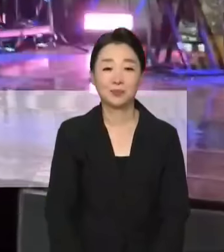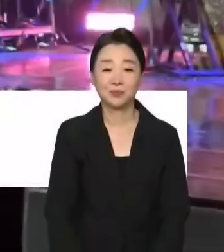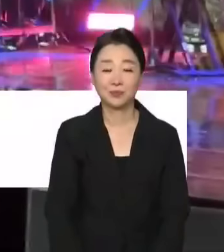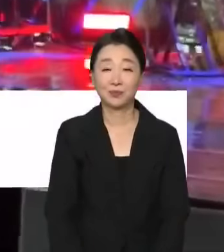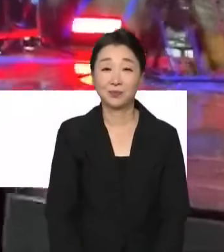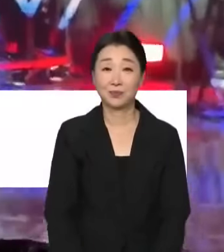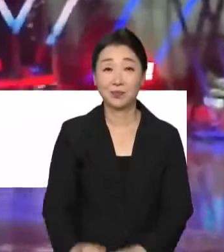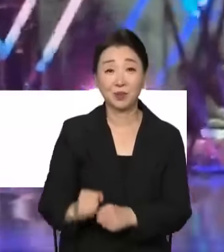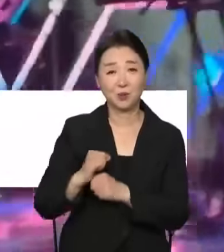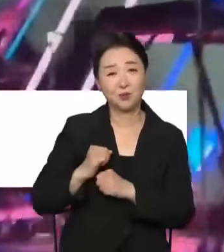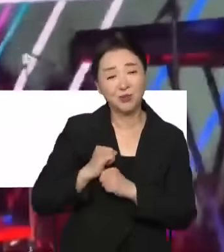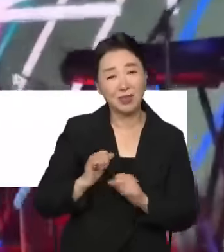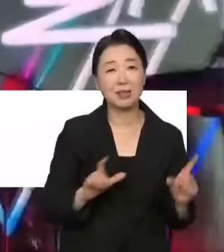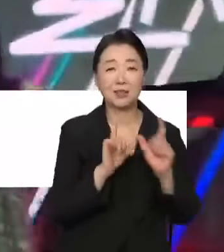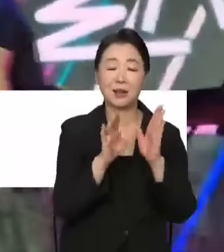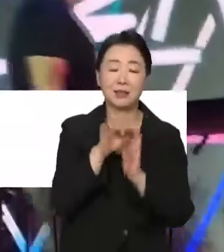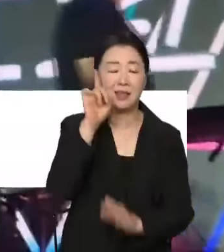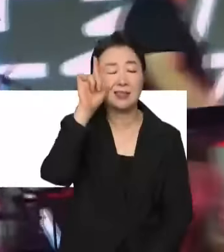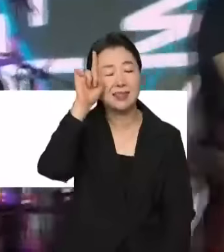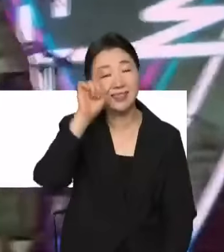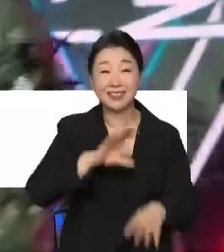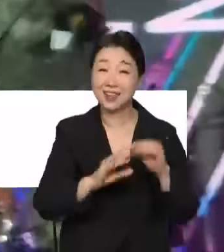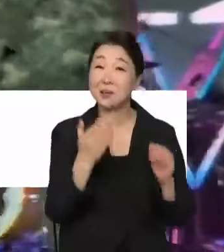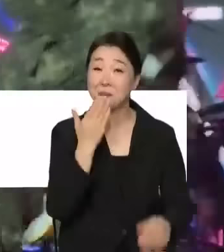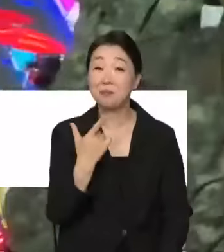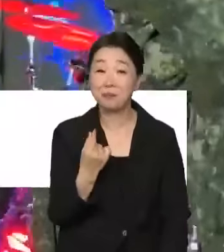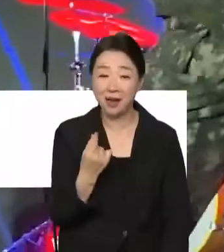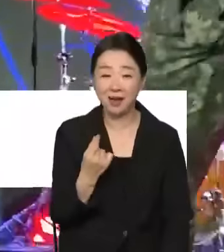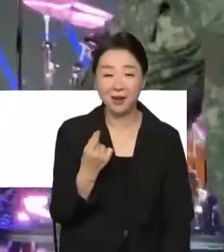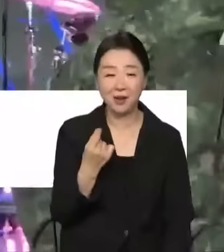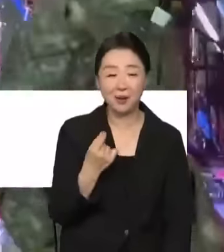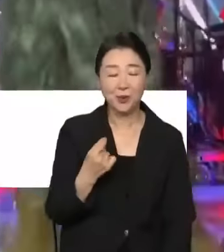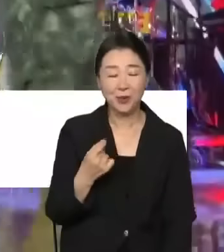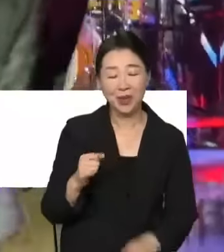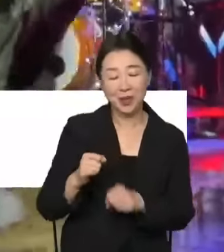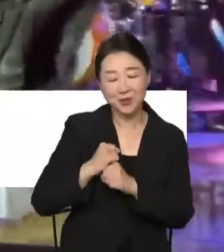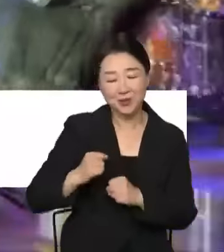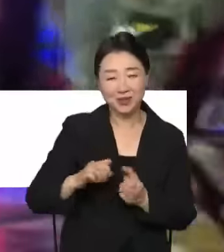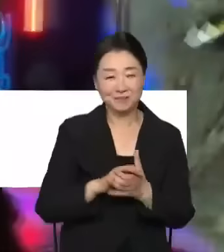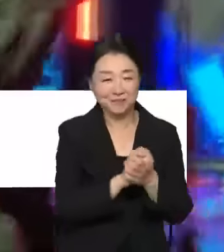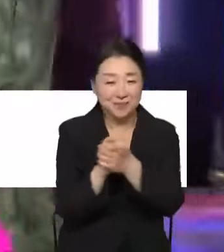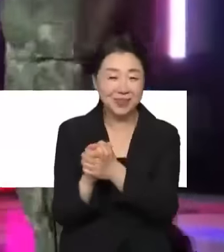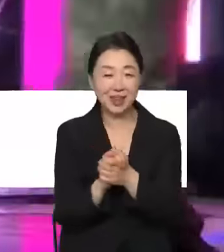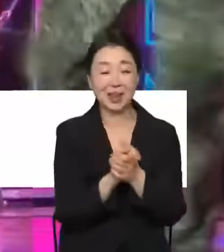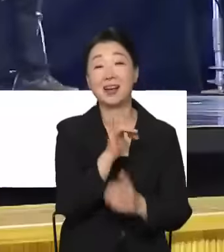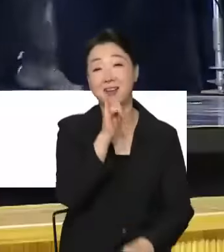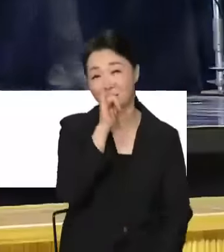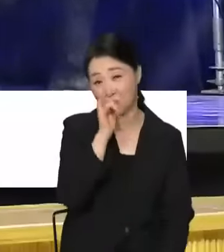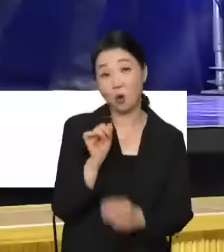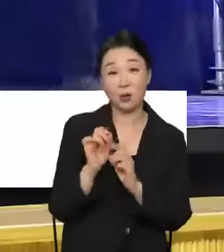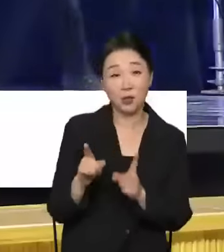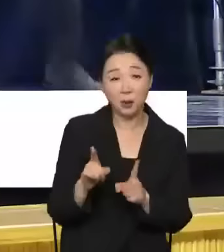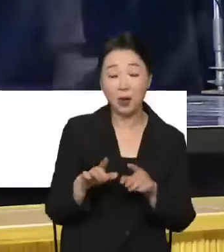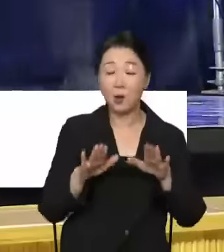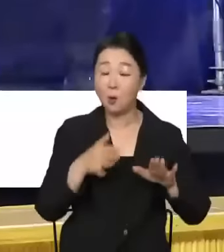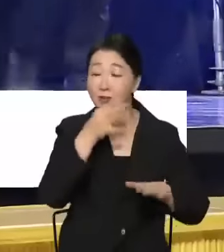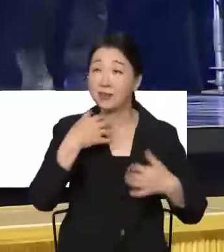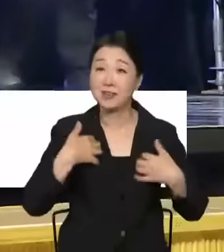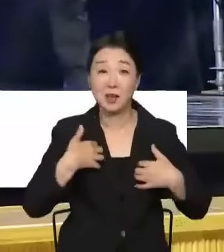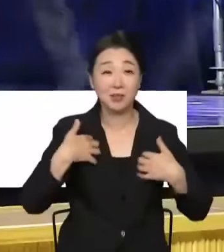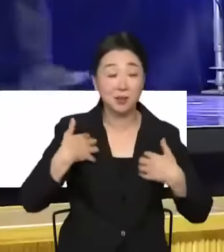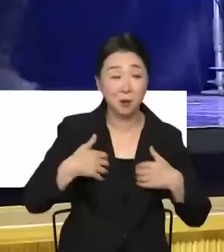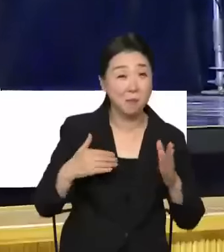군생활에서 갖고 있는 스트레스라든가 이런 걸 많이 해소할 수도 있고요. 또 끈끈한 전우애들 다질 수 있는 기회가 되니까 아 오늘 나 너무 신났어, 너무